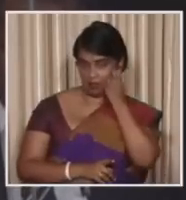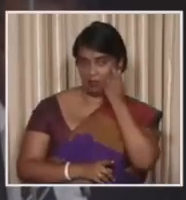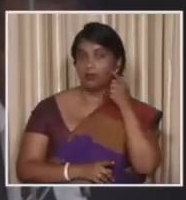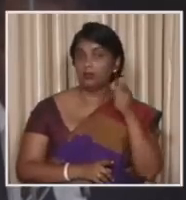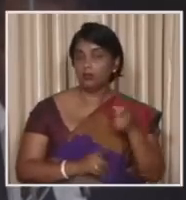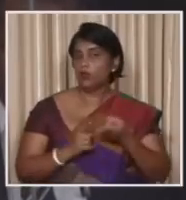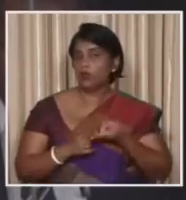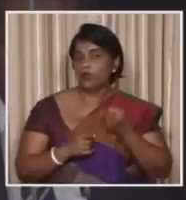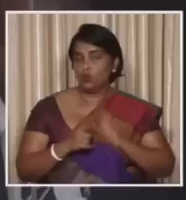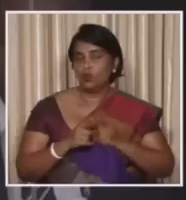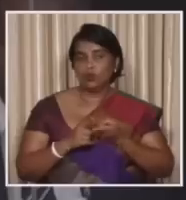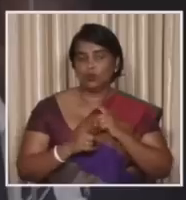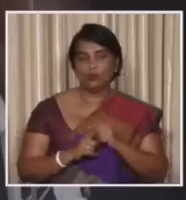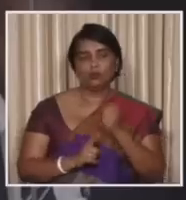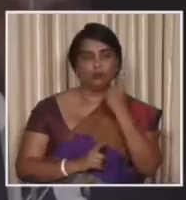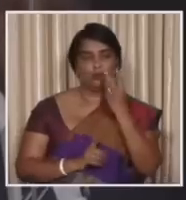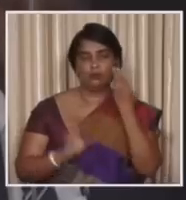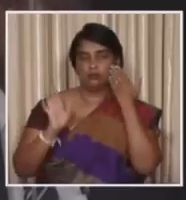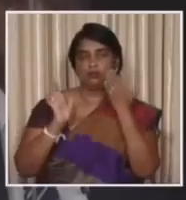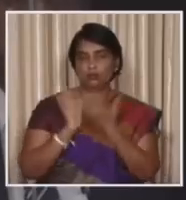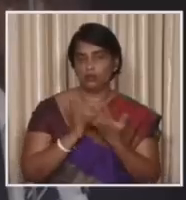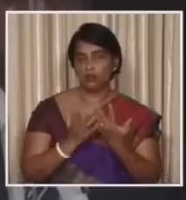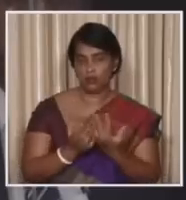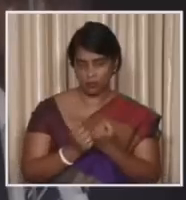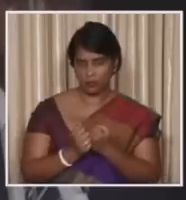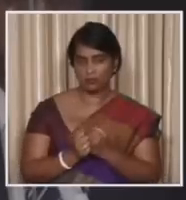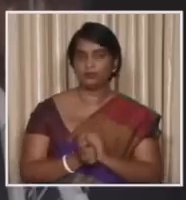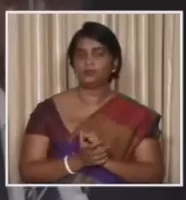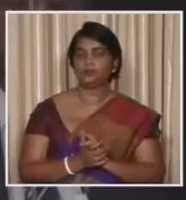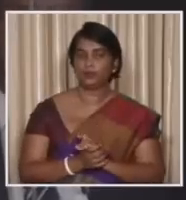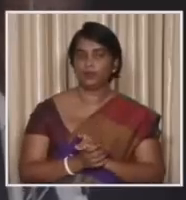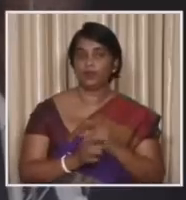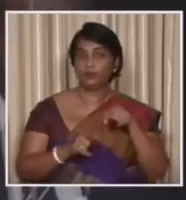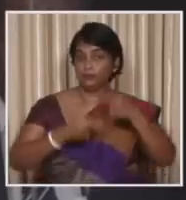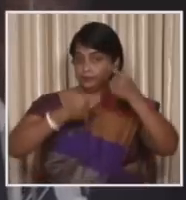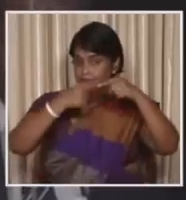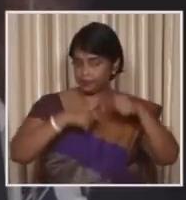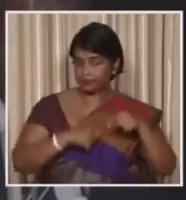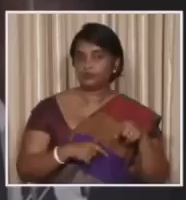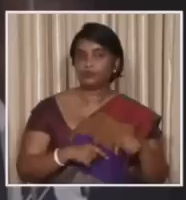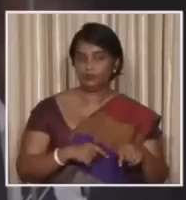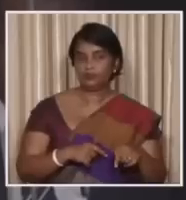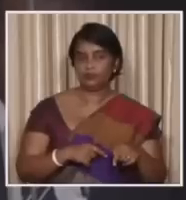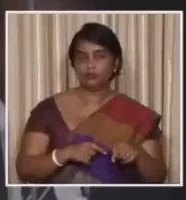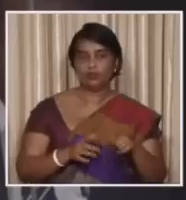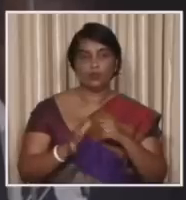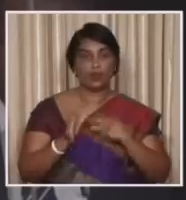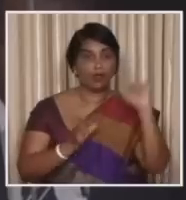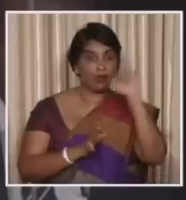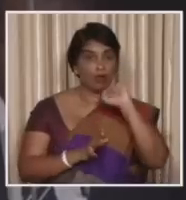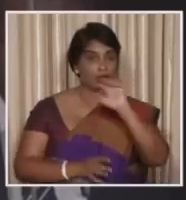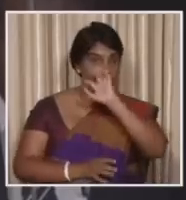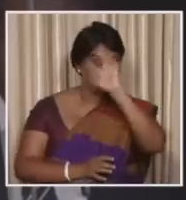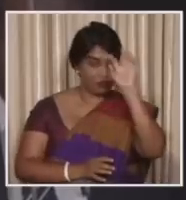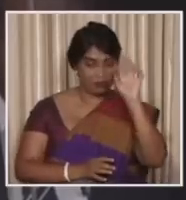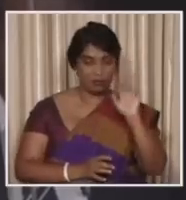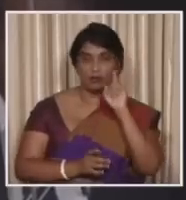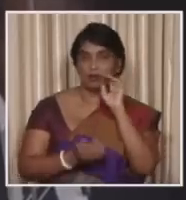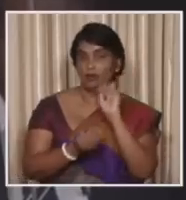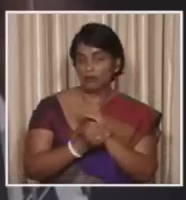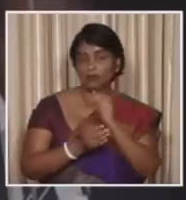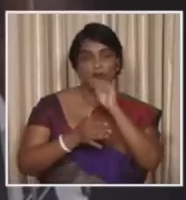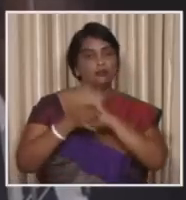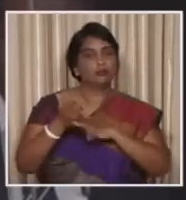मेकट उदाहरण कीपैक सलखा बलिम अवश्य पात संधान आशियावे रटवल आरक्षक